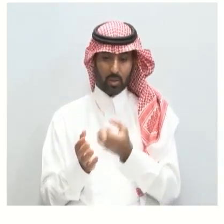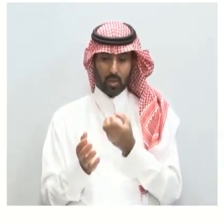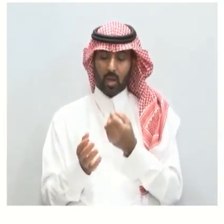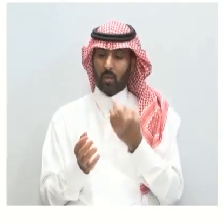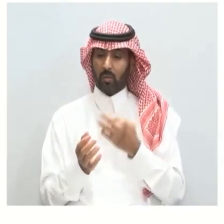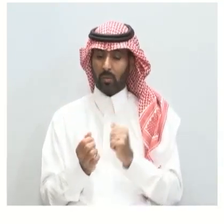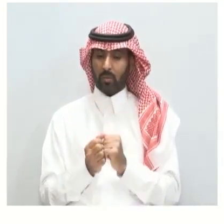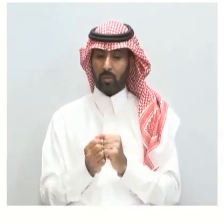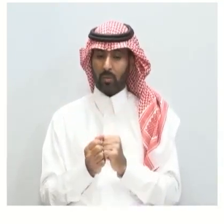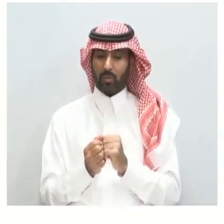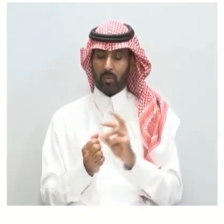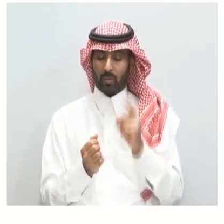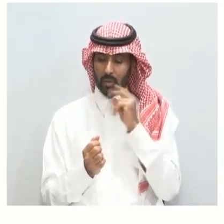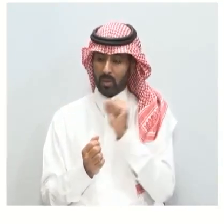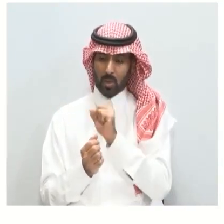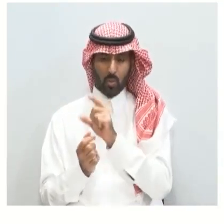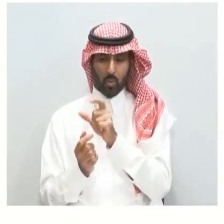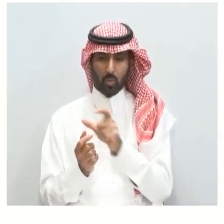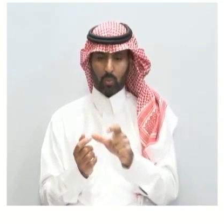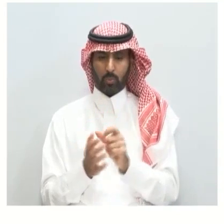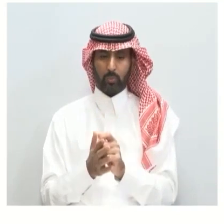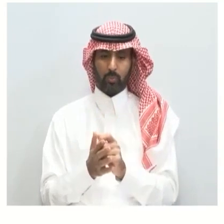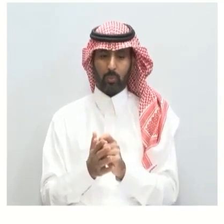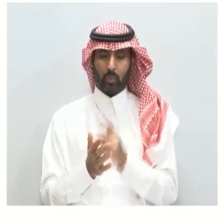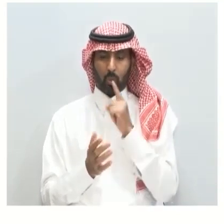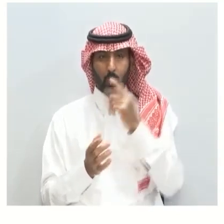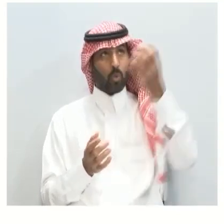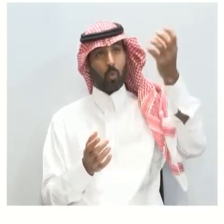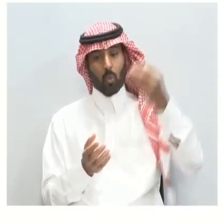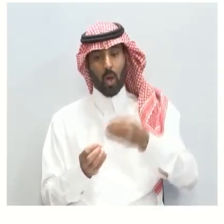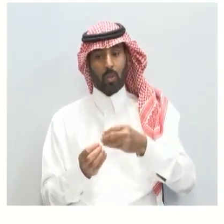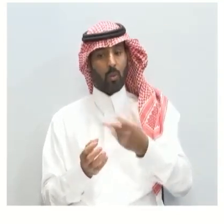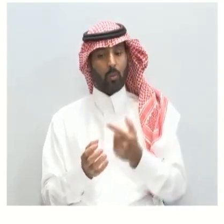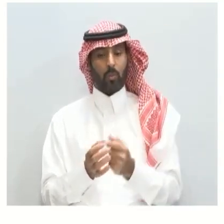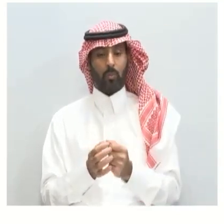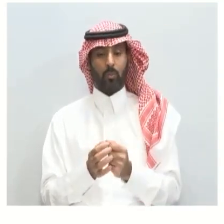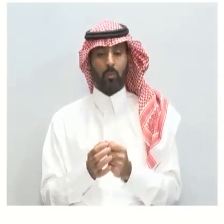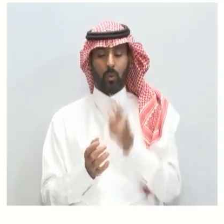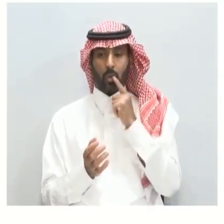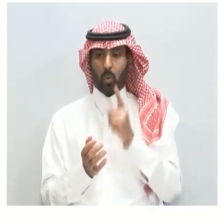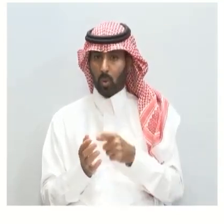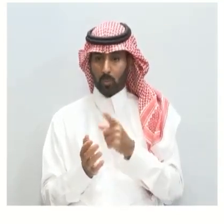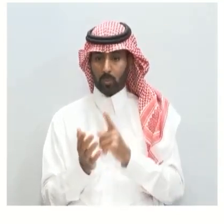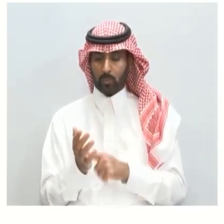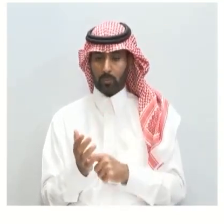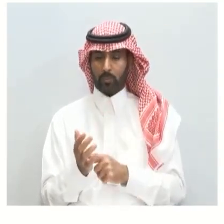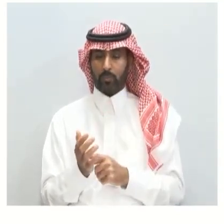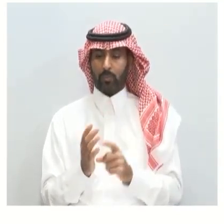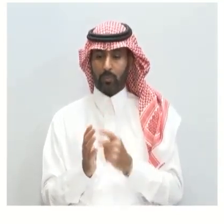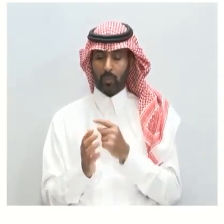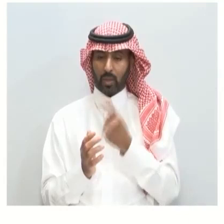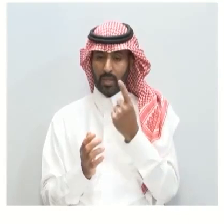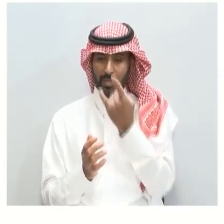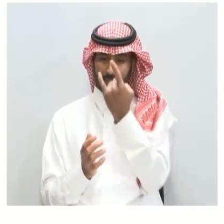فضله كذلك نسبته كذلك واضعه كذلك حكمه هذه هي المسائل